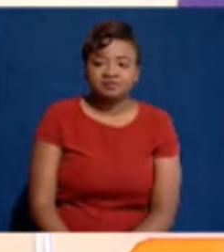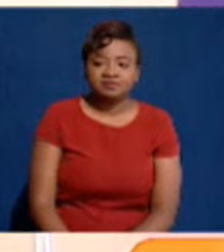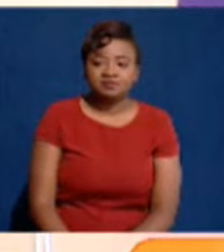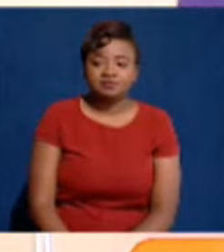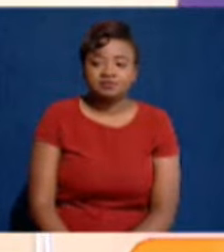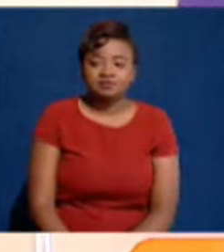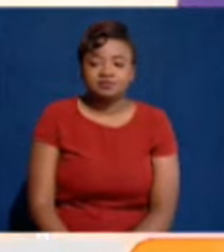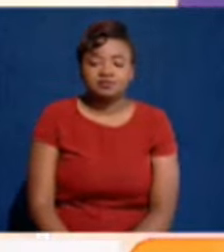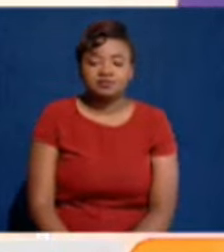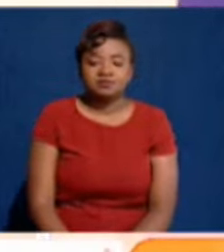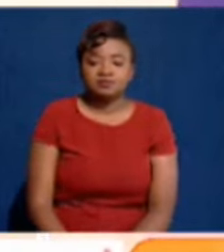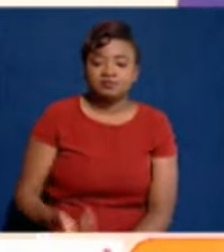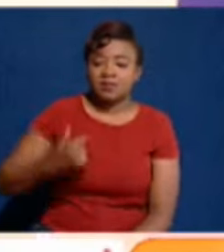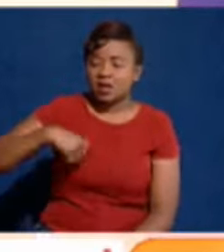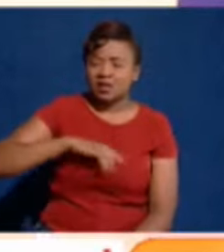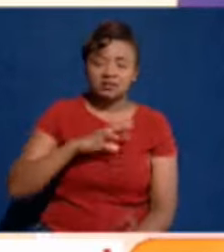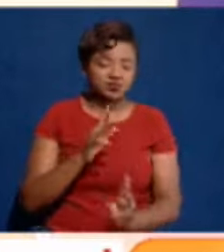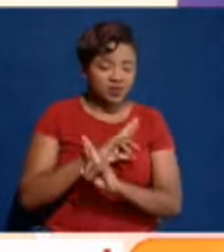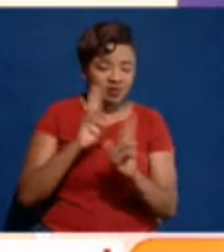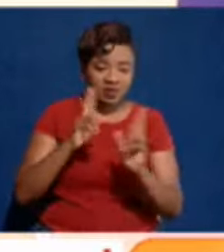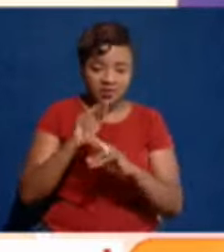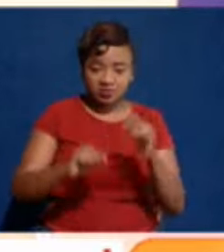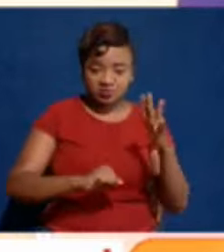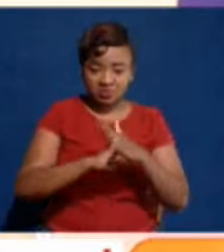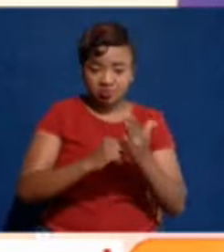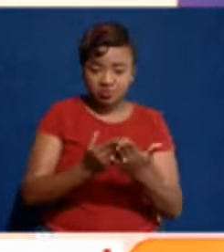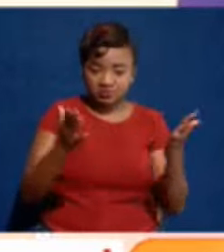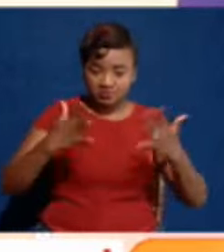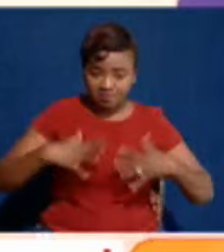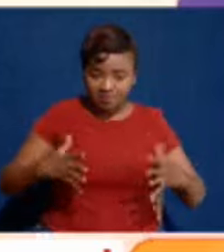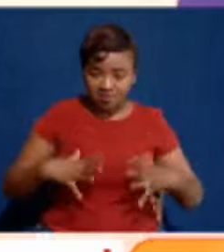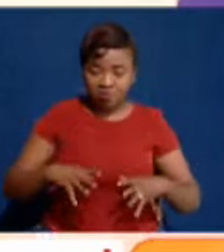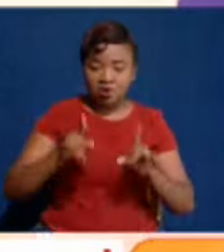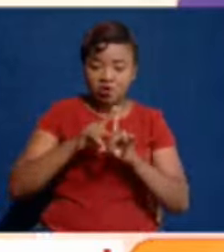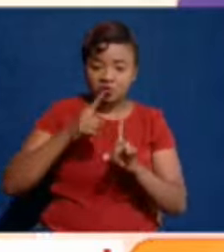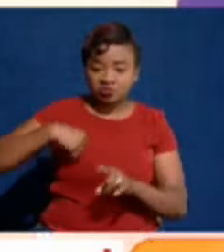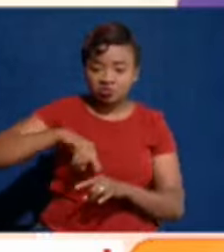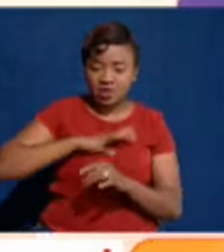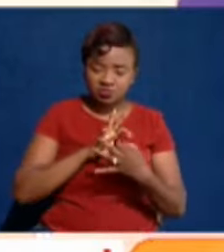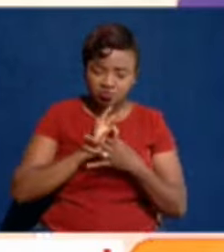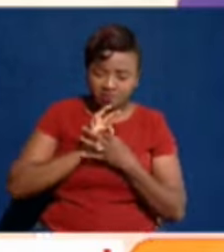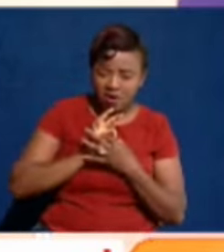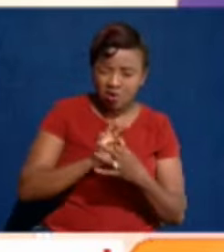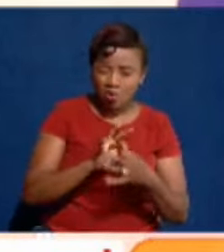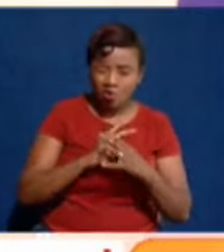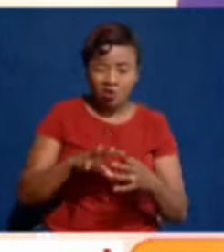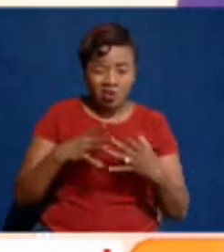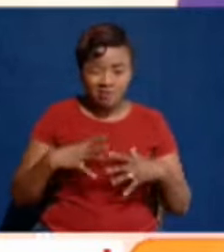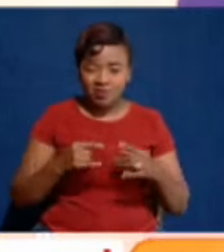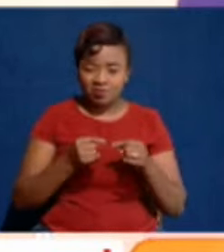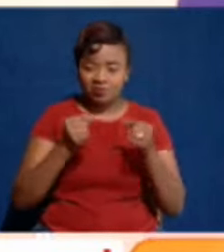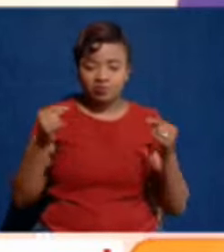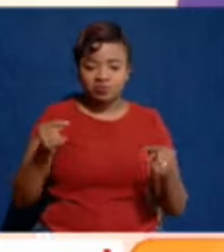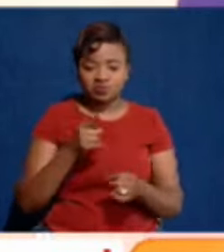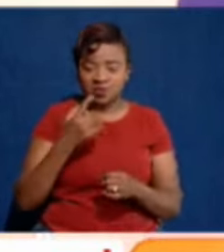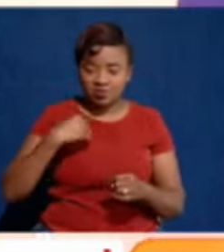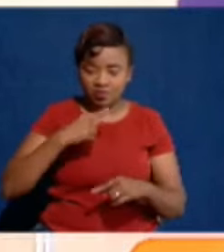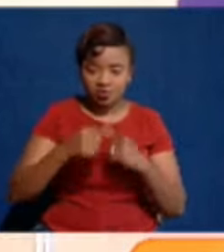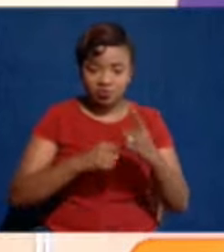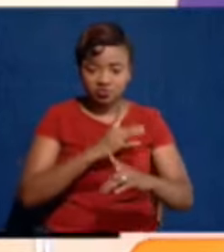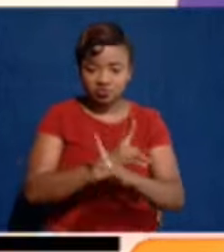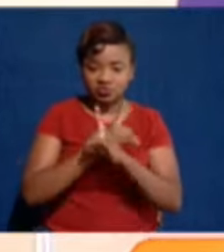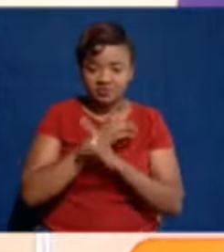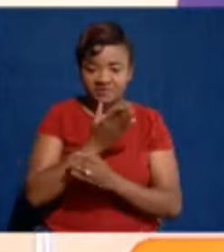Tutaendelea kusimama na wananchi, we remain the loyal people's opposition, kuendelea kuwatetea. Na